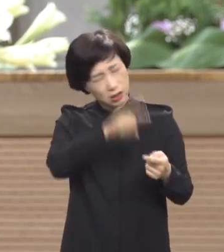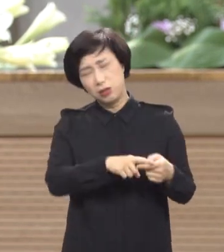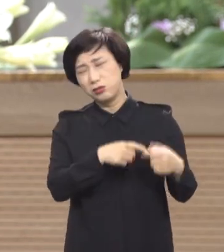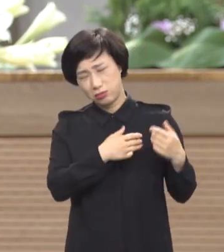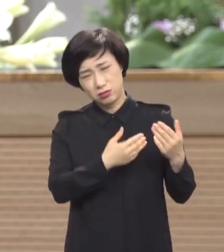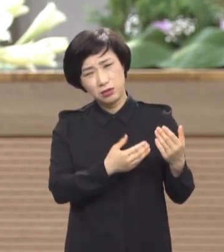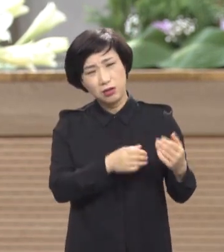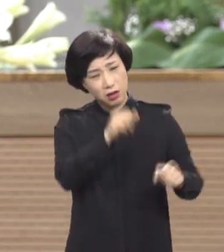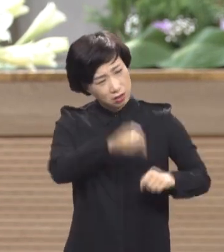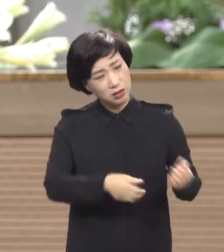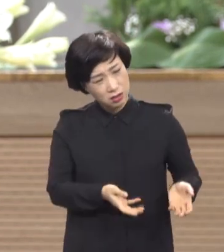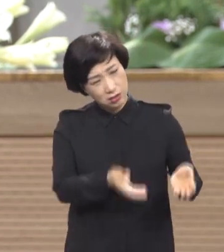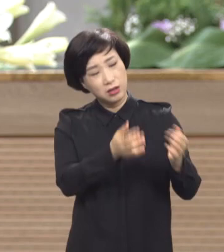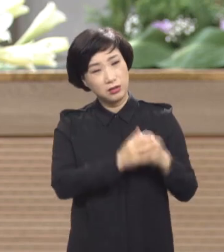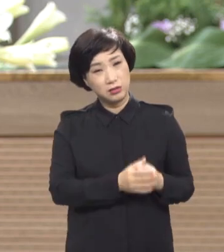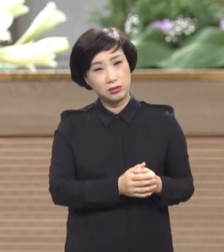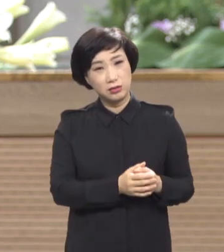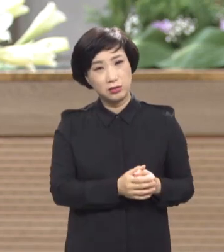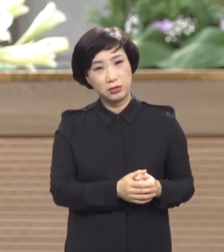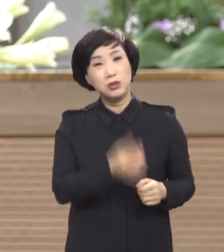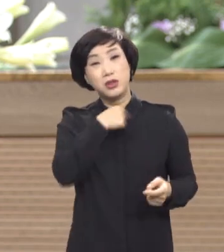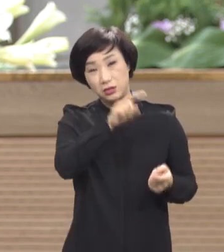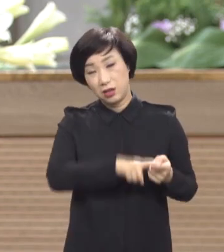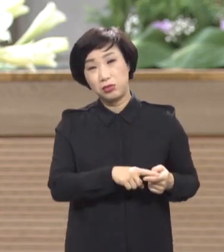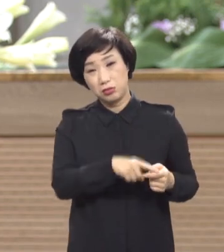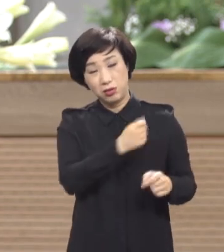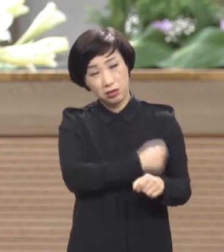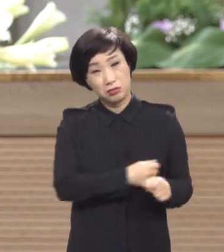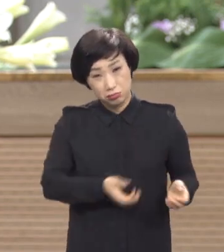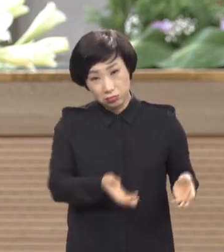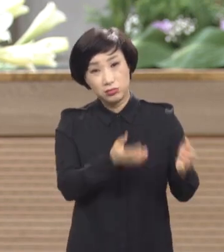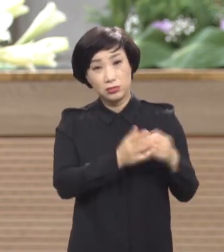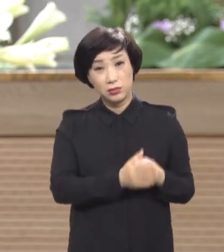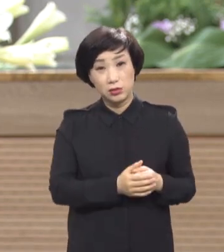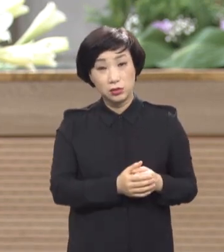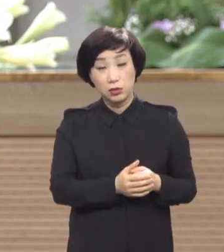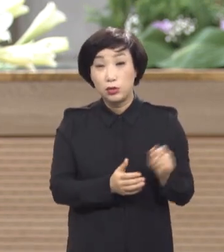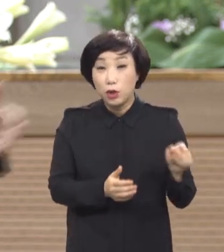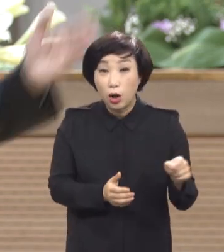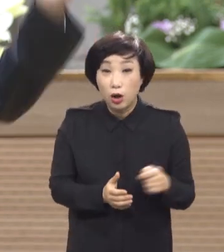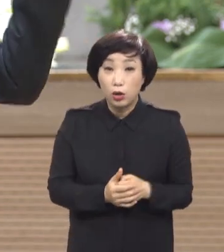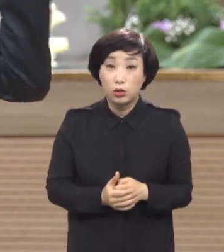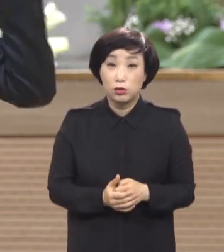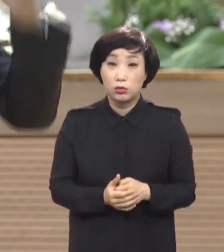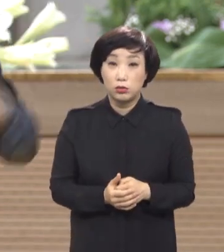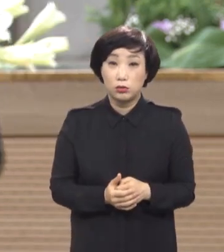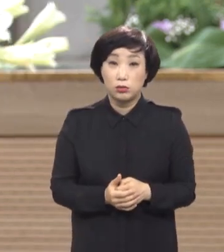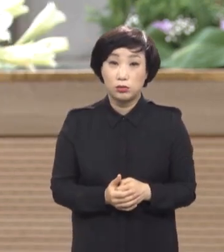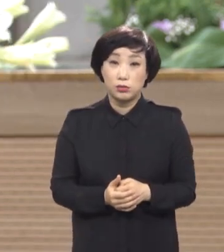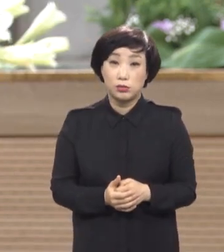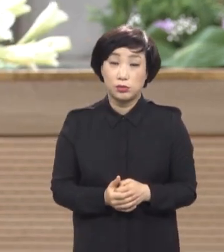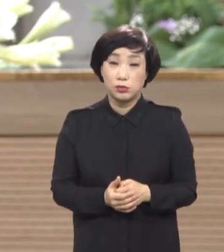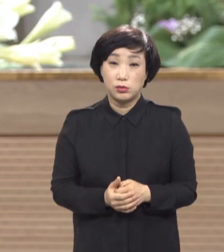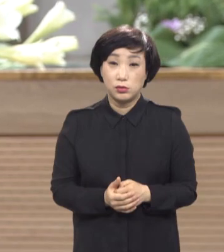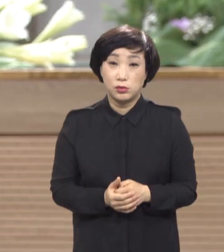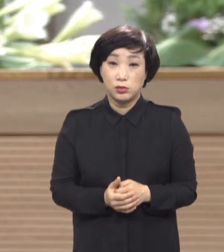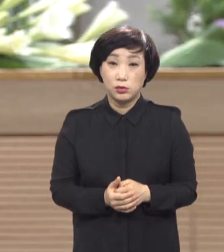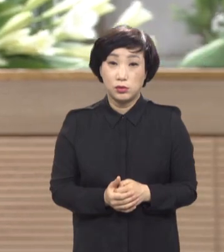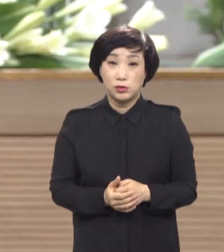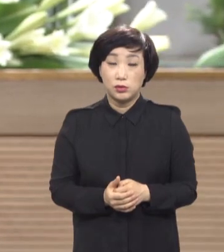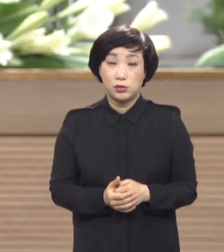하고 싶은 일을 해라 예 하고 싶은 일을 해라 예 그리고